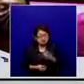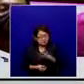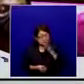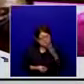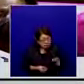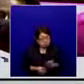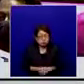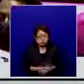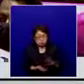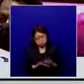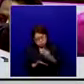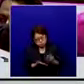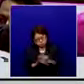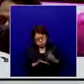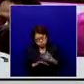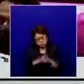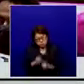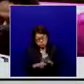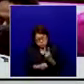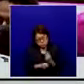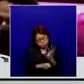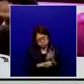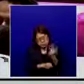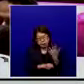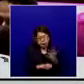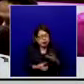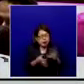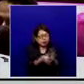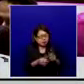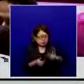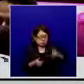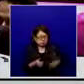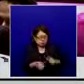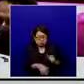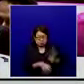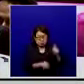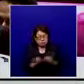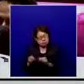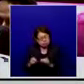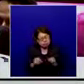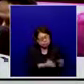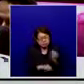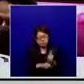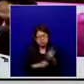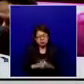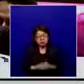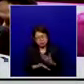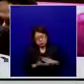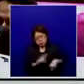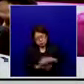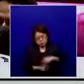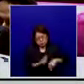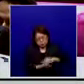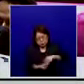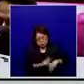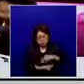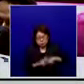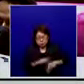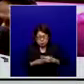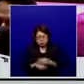ปีแล้วแต่ทนายจะเก่งยืดได้สบายๆเลยแล้วเอาเงินไปดำรงชีวิตไปดำรงชีพไป